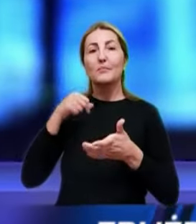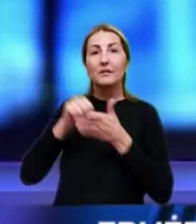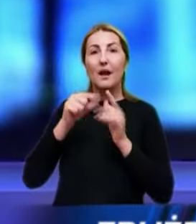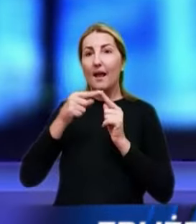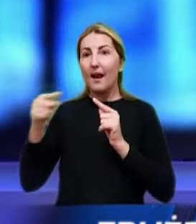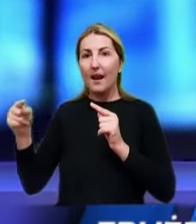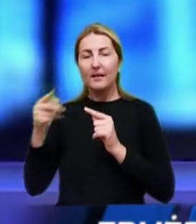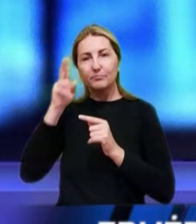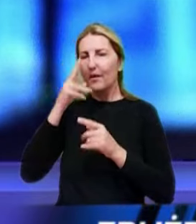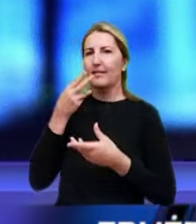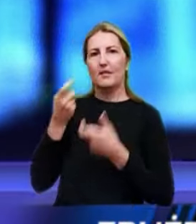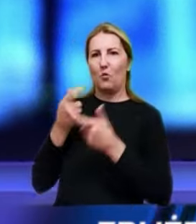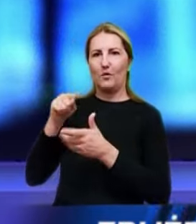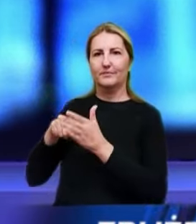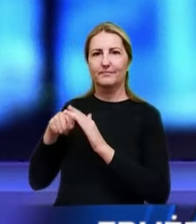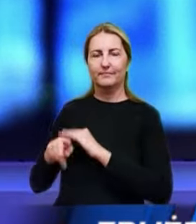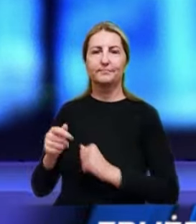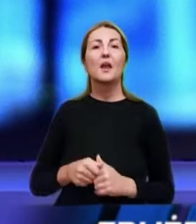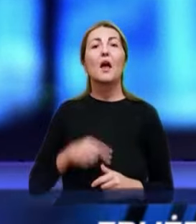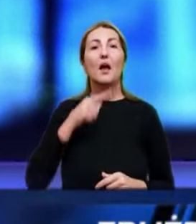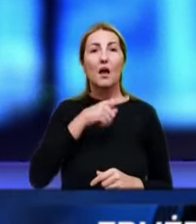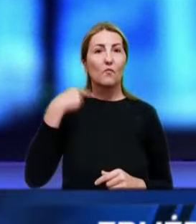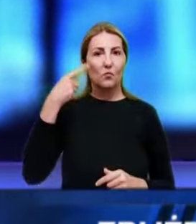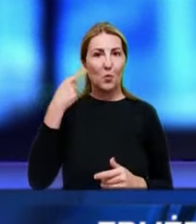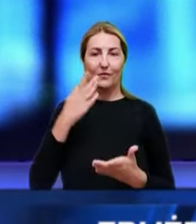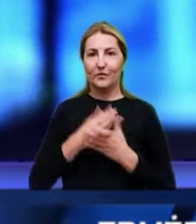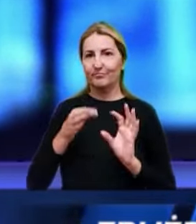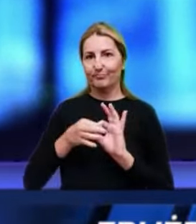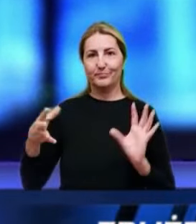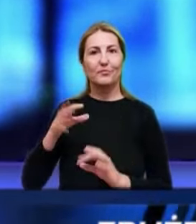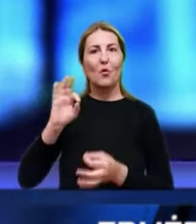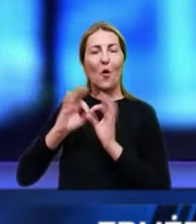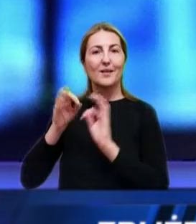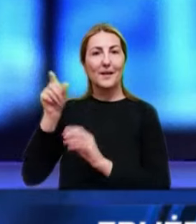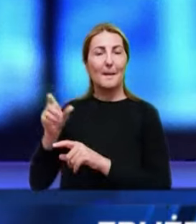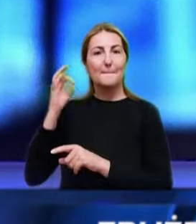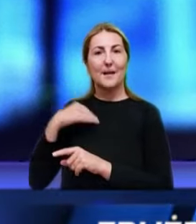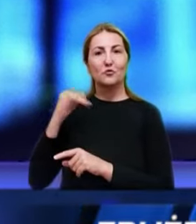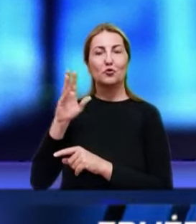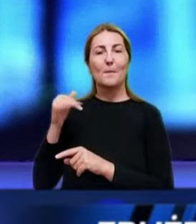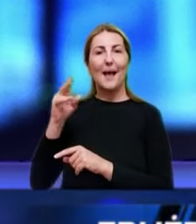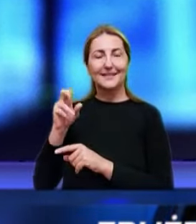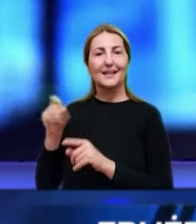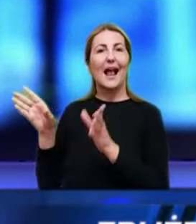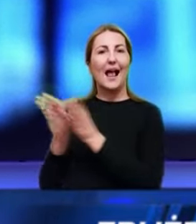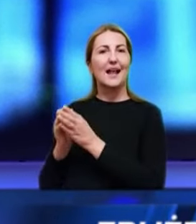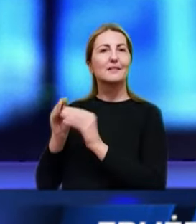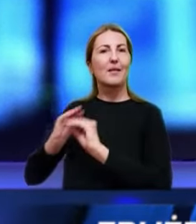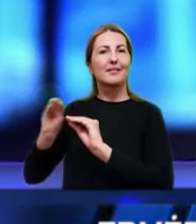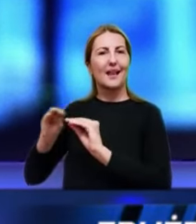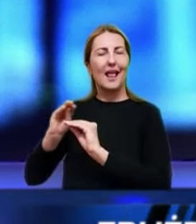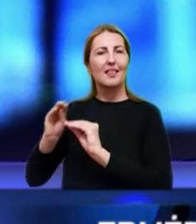Włocławek stracił olimpijkę. Wicemistrzyni świata w judo Angelika Szymańska wraz z trenerką, srebrną medalistką